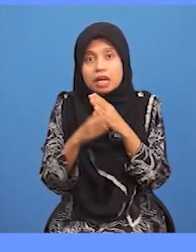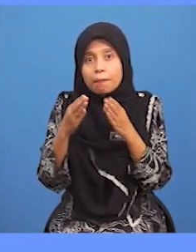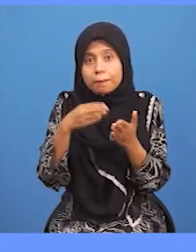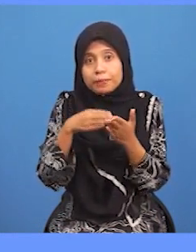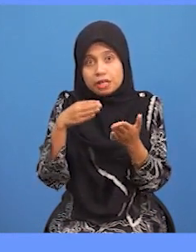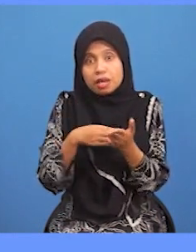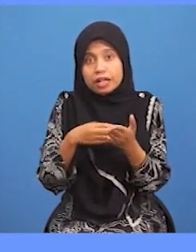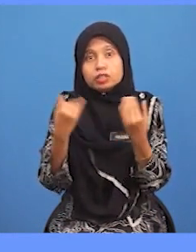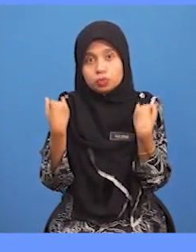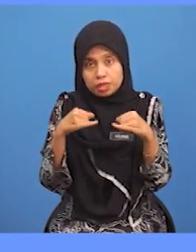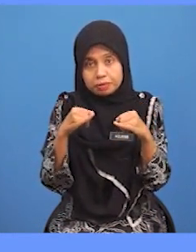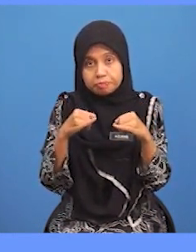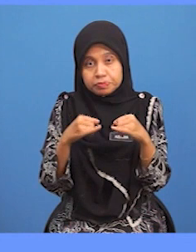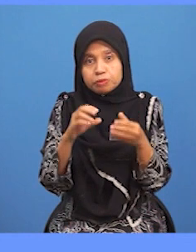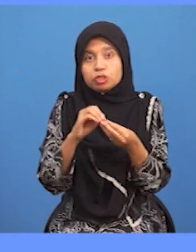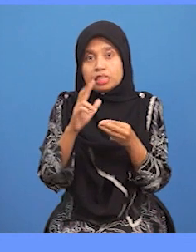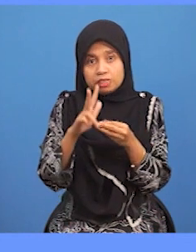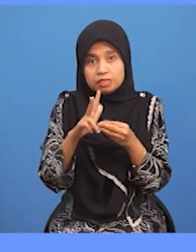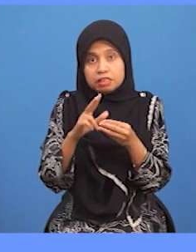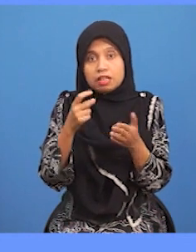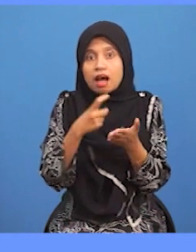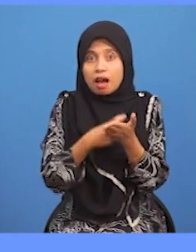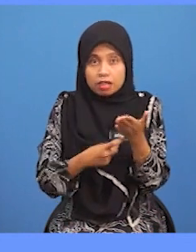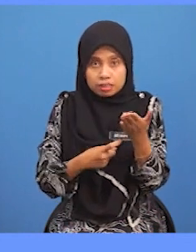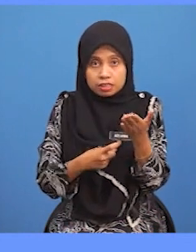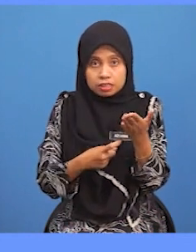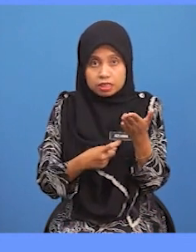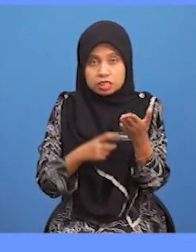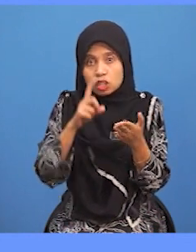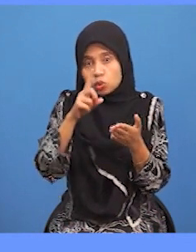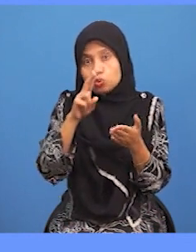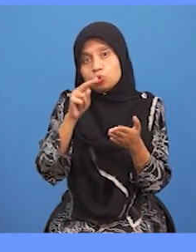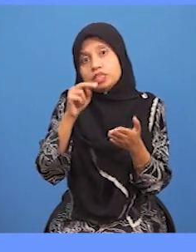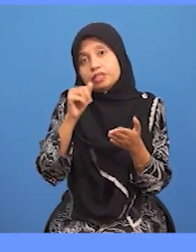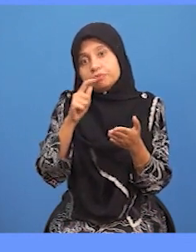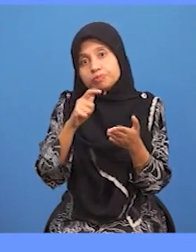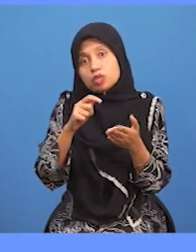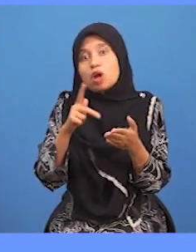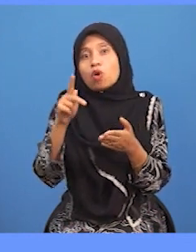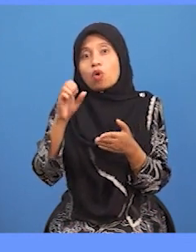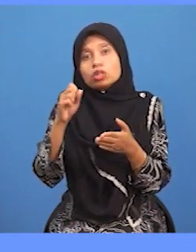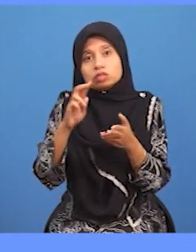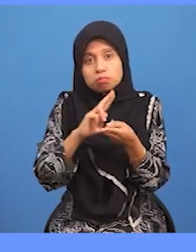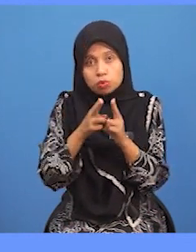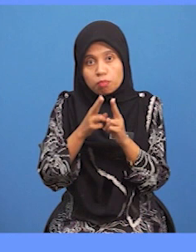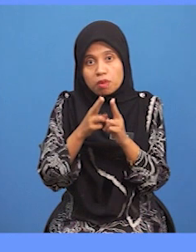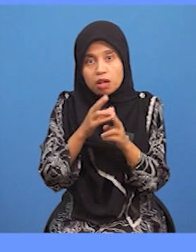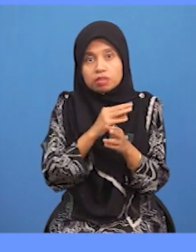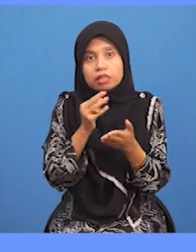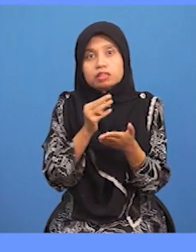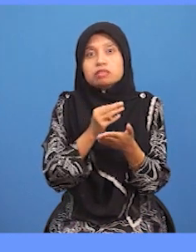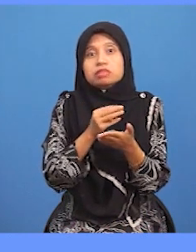untuk dijual. Ketiga, harga jualan seunit, kos berubah dan kos tetap adalah